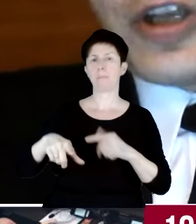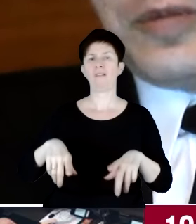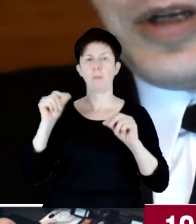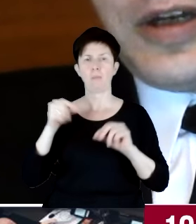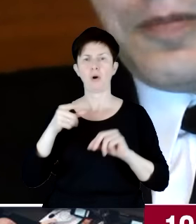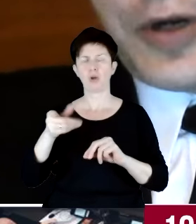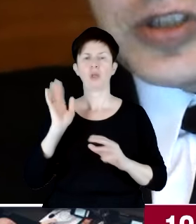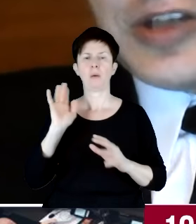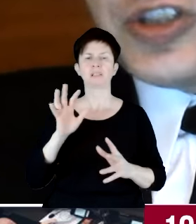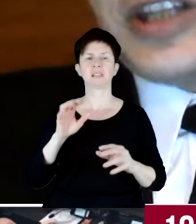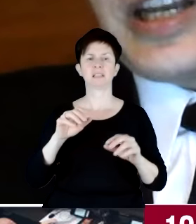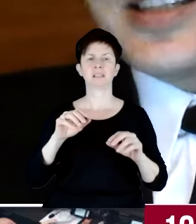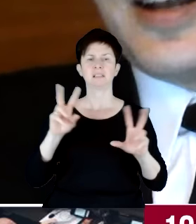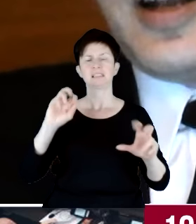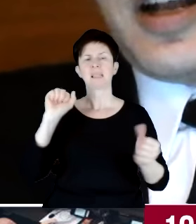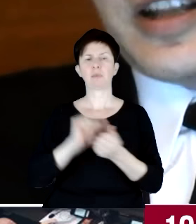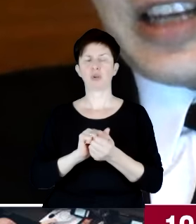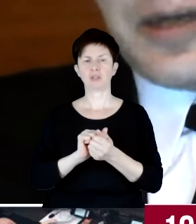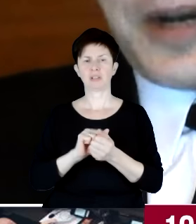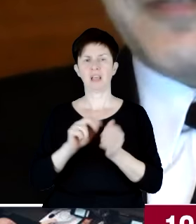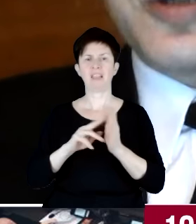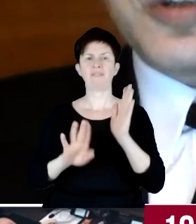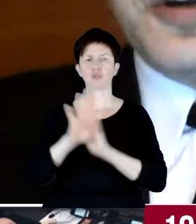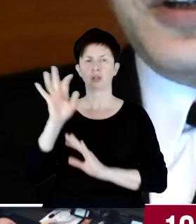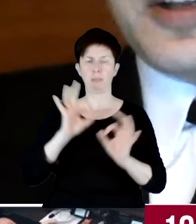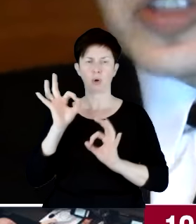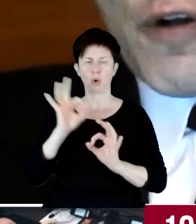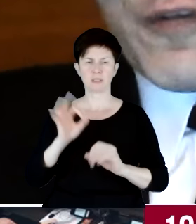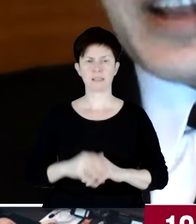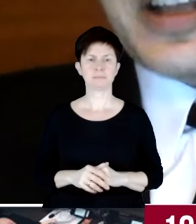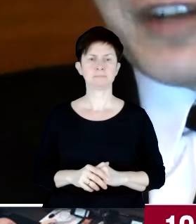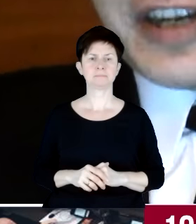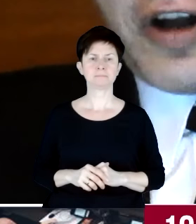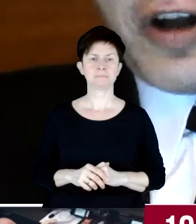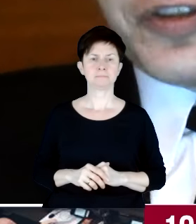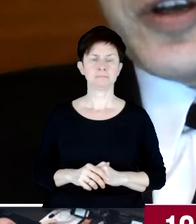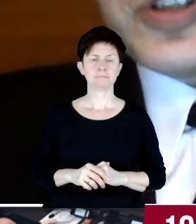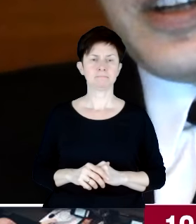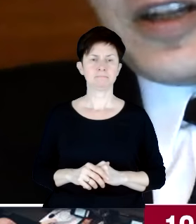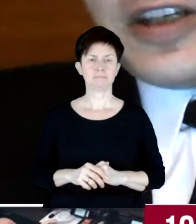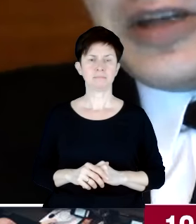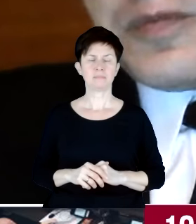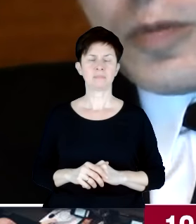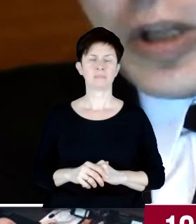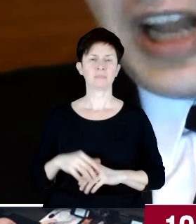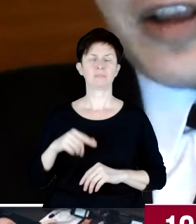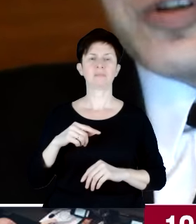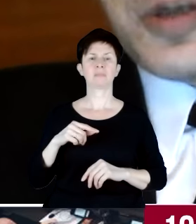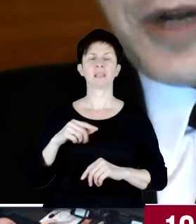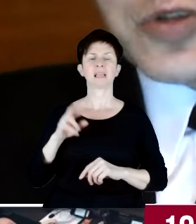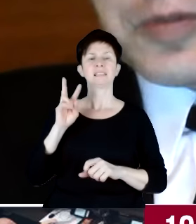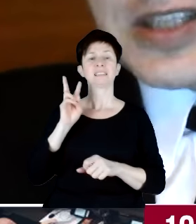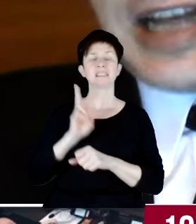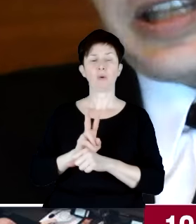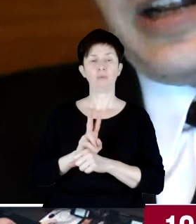jakimś wysokim procencie. I teraz tak naprawdę no to zaufanie, ta wiarygodność, na